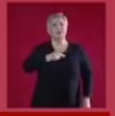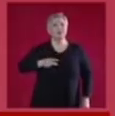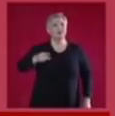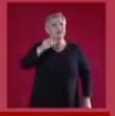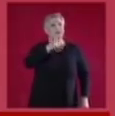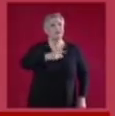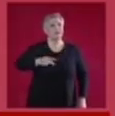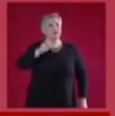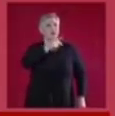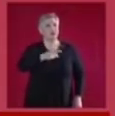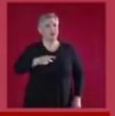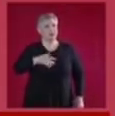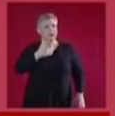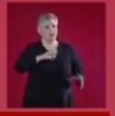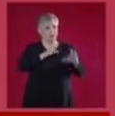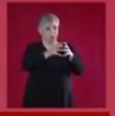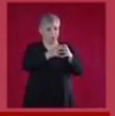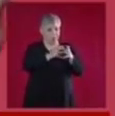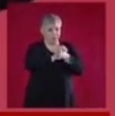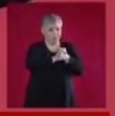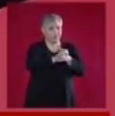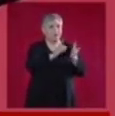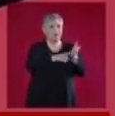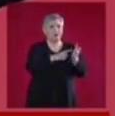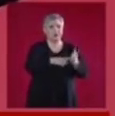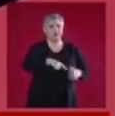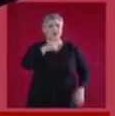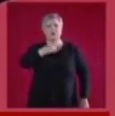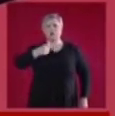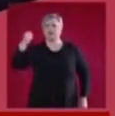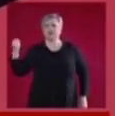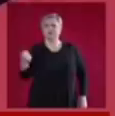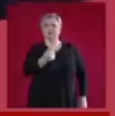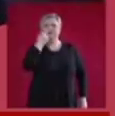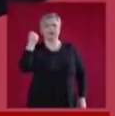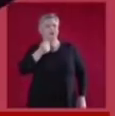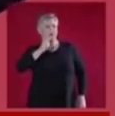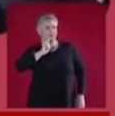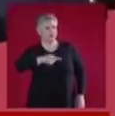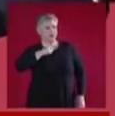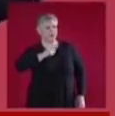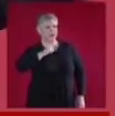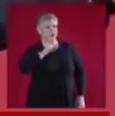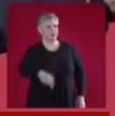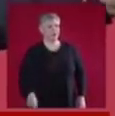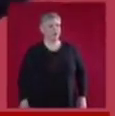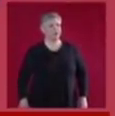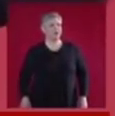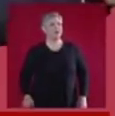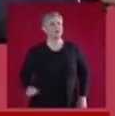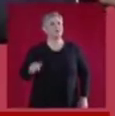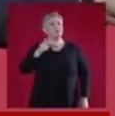δημοσιονομικής πειθαρχίας και ξέρετε και εμείς μια τέτοια μάχη πήγαμε να δώσουμε και τη δώσαμε με